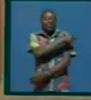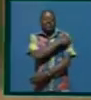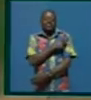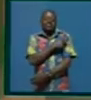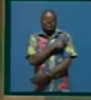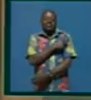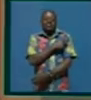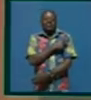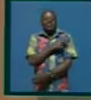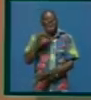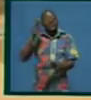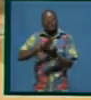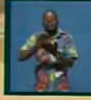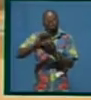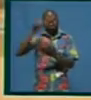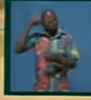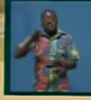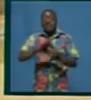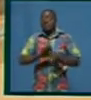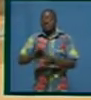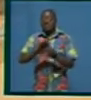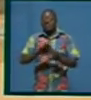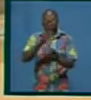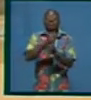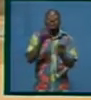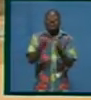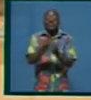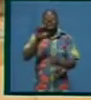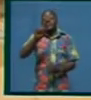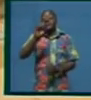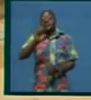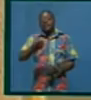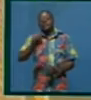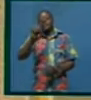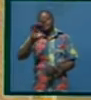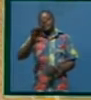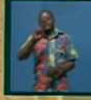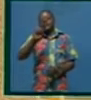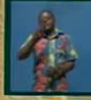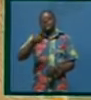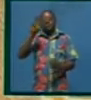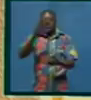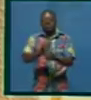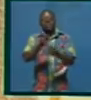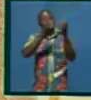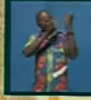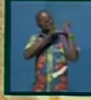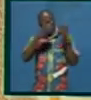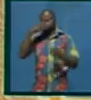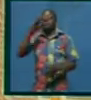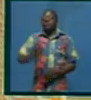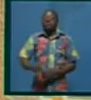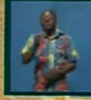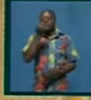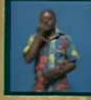Solisan a aussi formalisé un accord de collaboration avec les CSPS et les CMA pour la prise en charge des enfants malnutris, pour